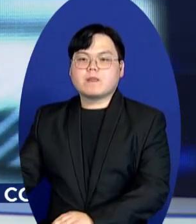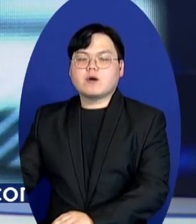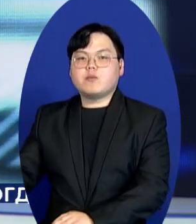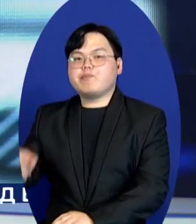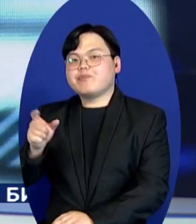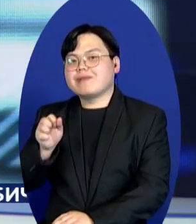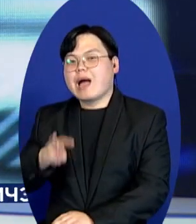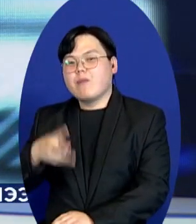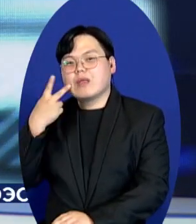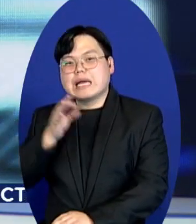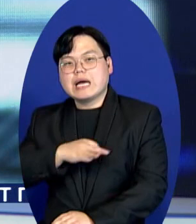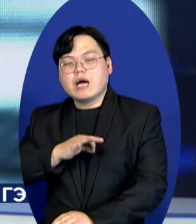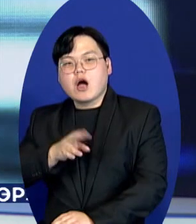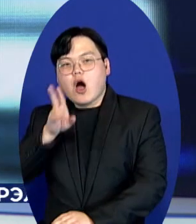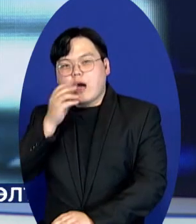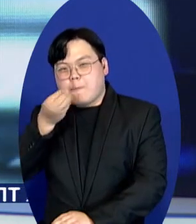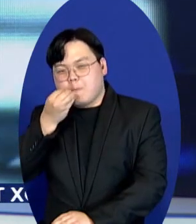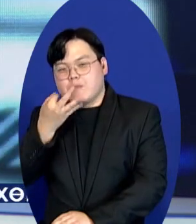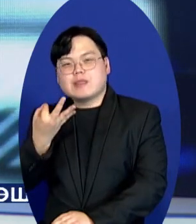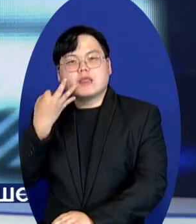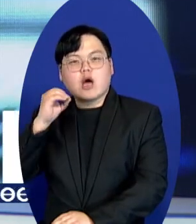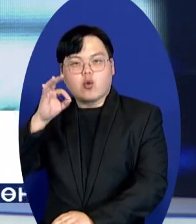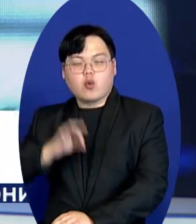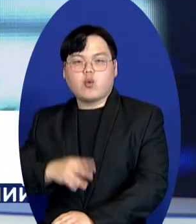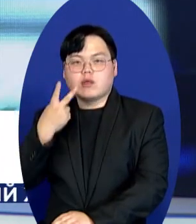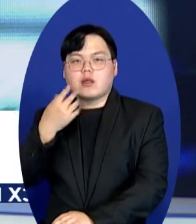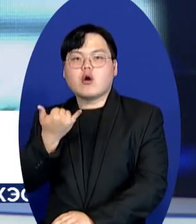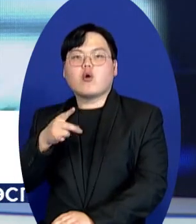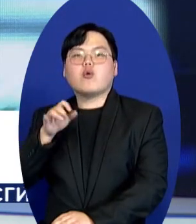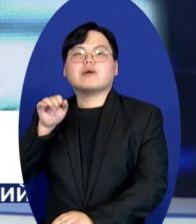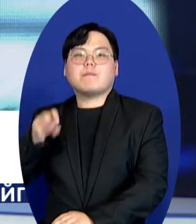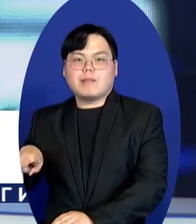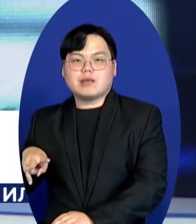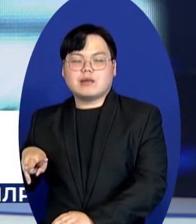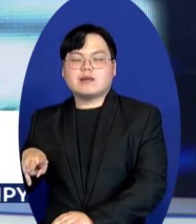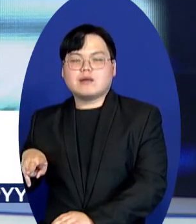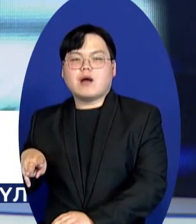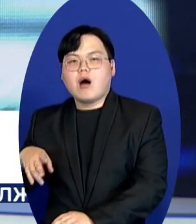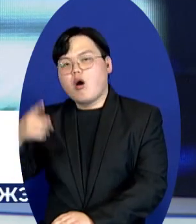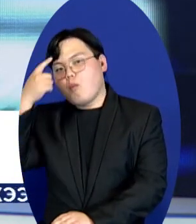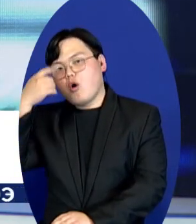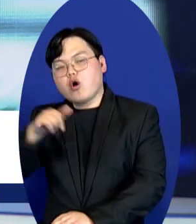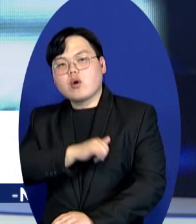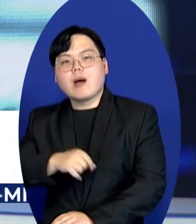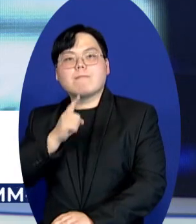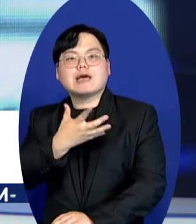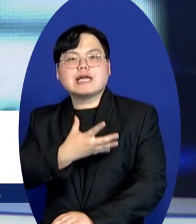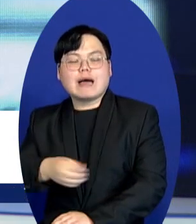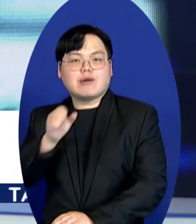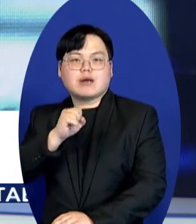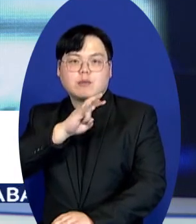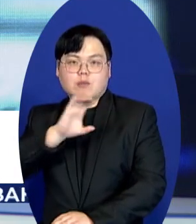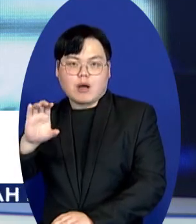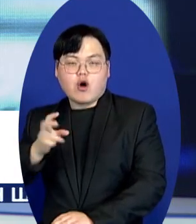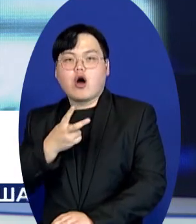Хүн амын өргөнөөр хэрэгэлдэг хүнсний бүтээгдэхүүний 80% нь ургамлын гаралтай бүтээгдэхүүн байдаг. Мөн манай улсын 1500 гаруй аж ахуй нэгж